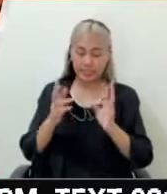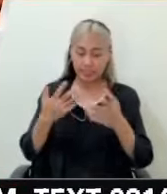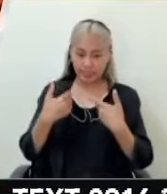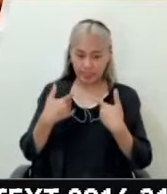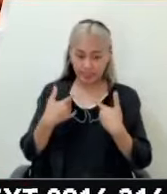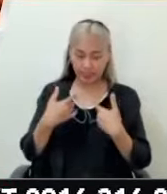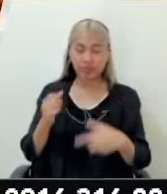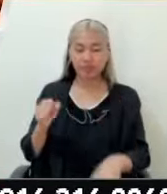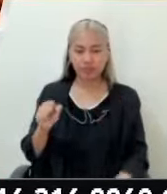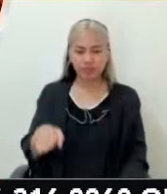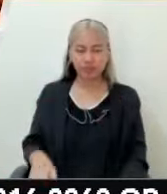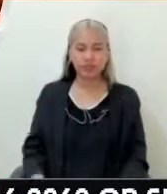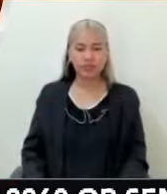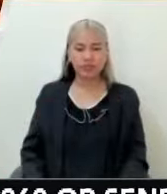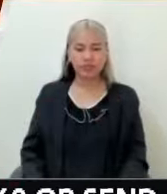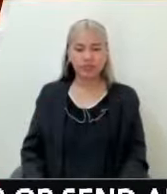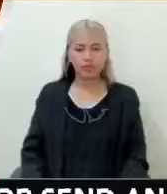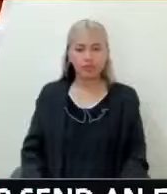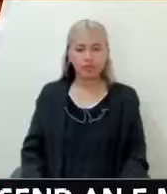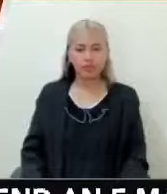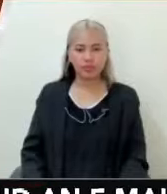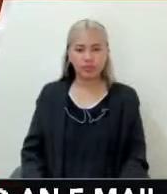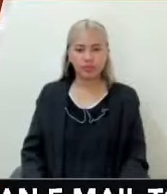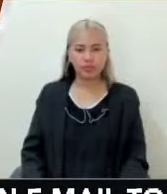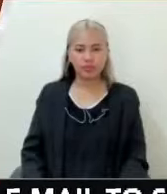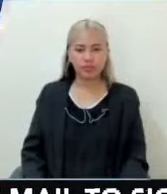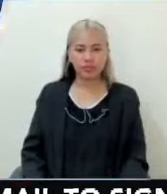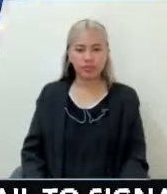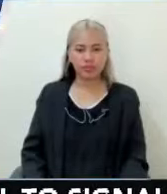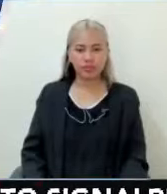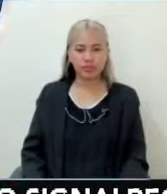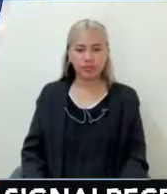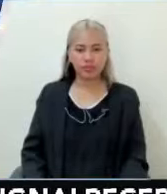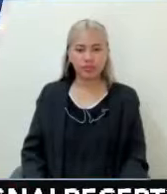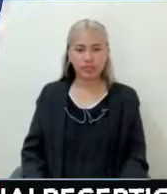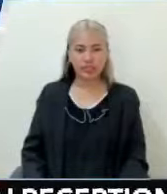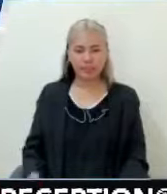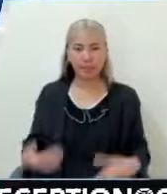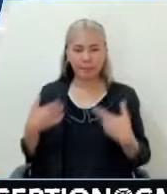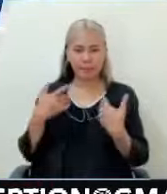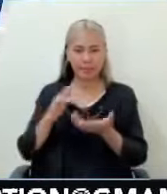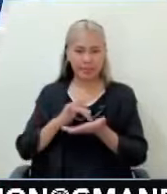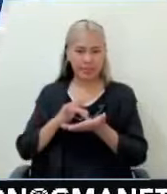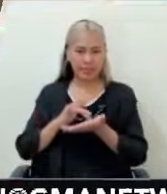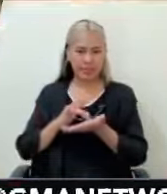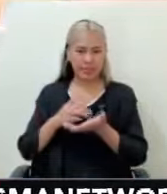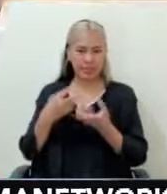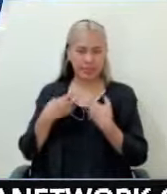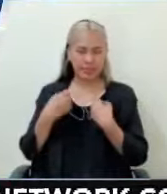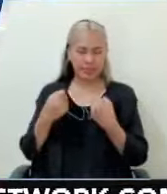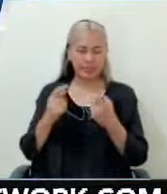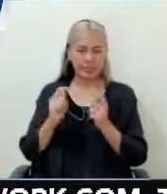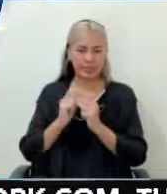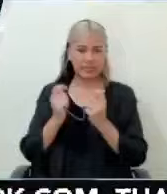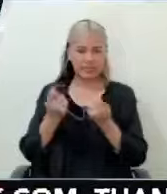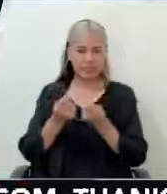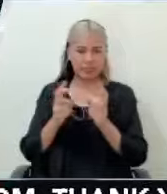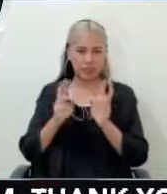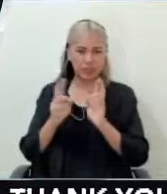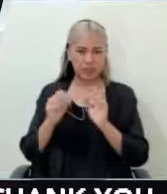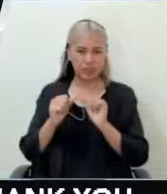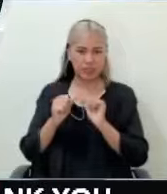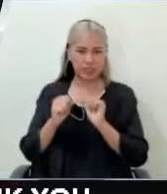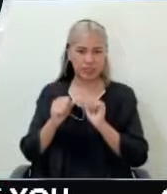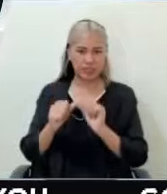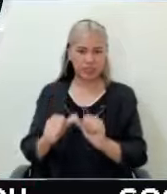comp management team Meron pong ano ng medical health team na naka-standby at continu nag monitor nag-check up sa mga